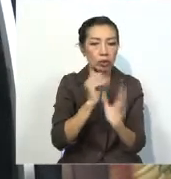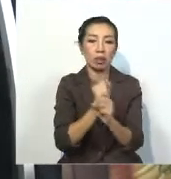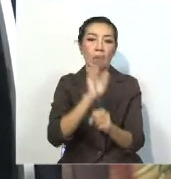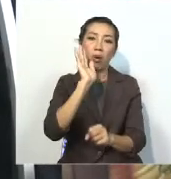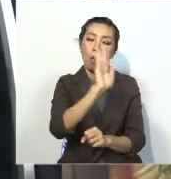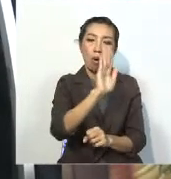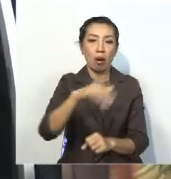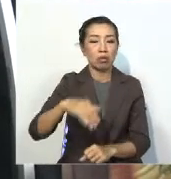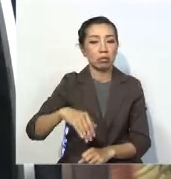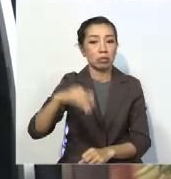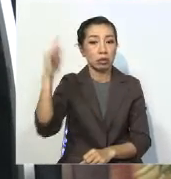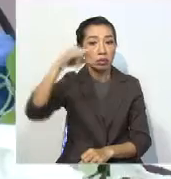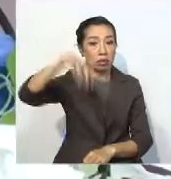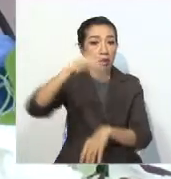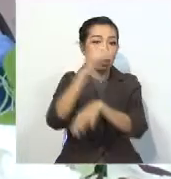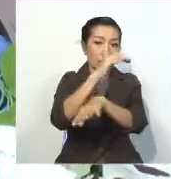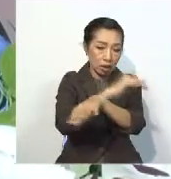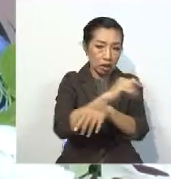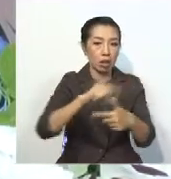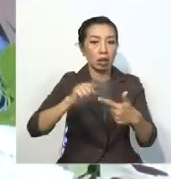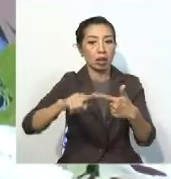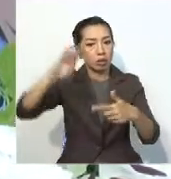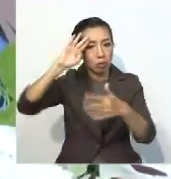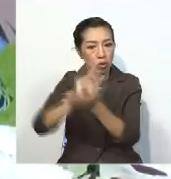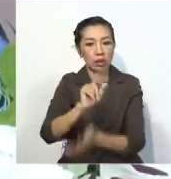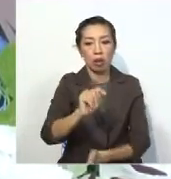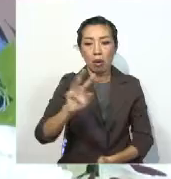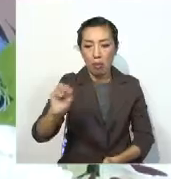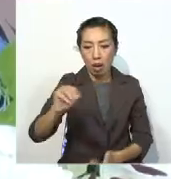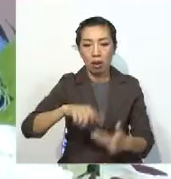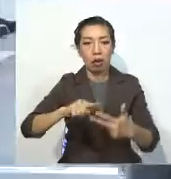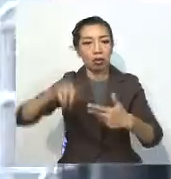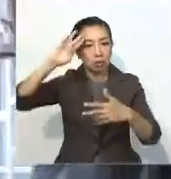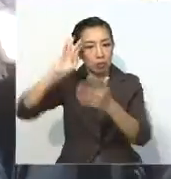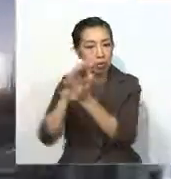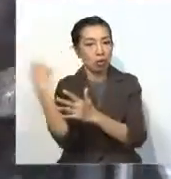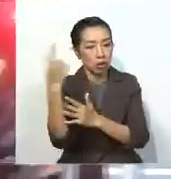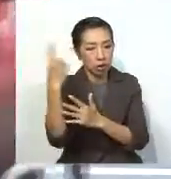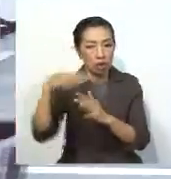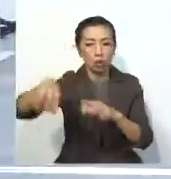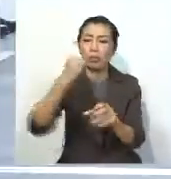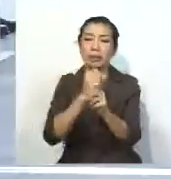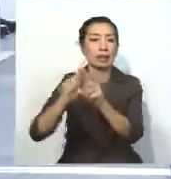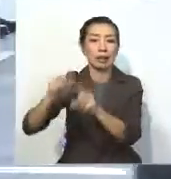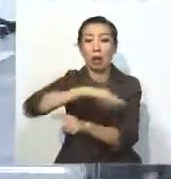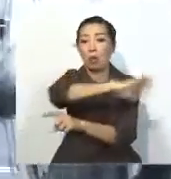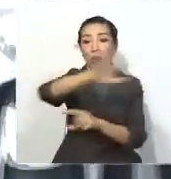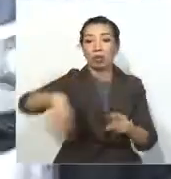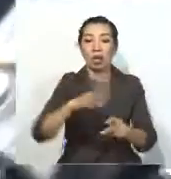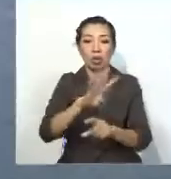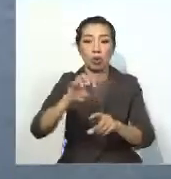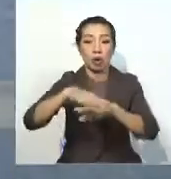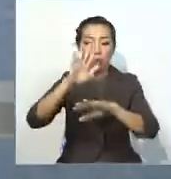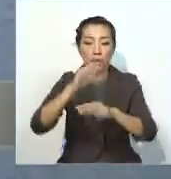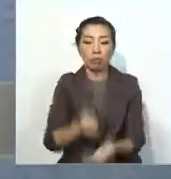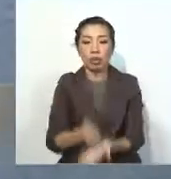ที่จากสำนักงานตรวจคนเข้าเมืองกองบัญชาการตำรวจท่องเที่ยวและหน่วยงานต่างๆที่เกี่ยวข้องเพื่ออำนวยความสะดวกผู้โดยส